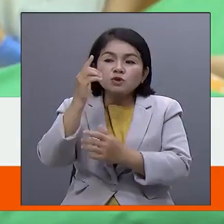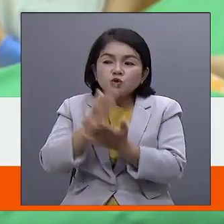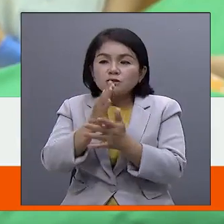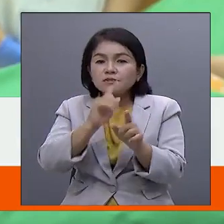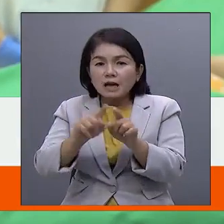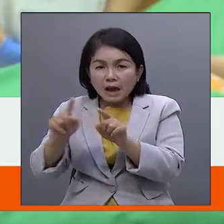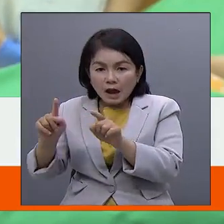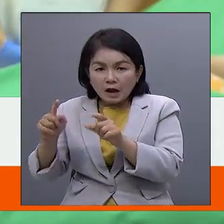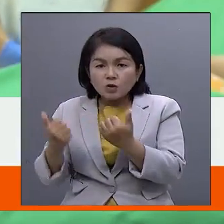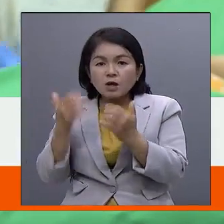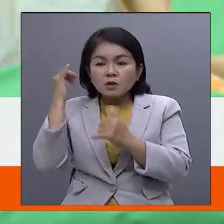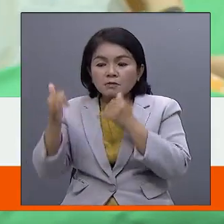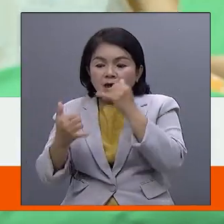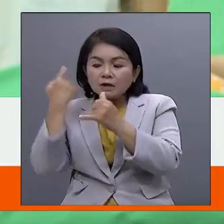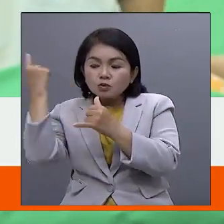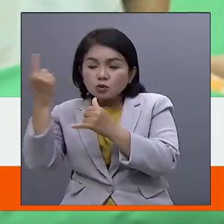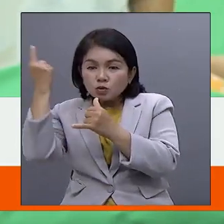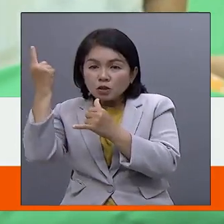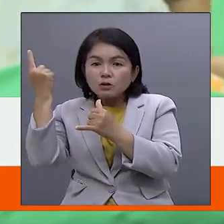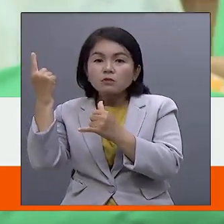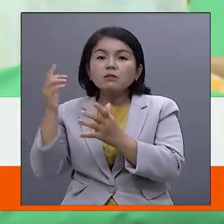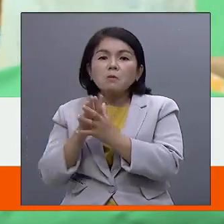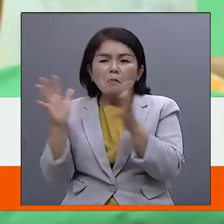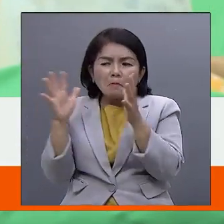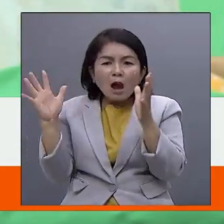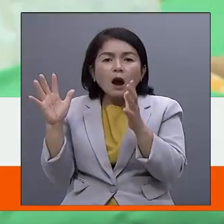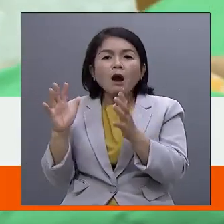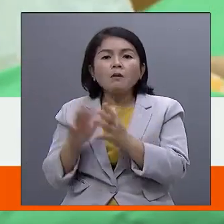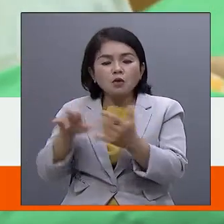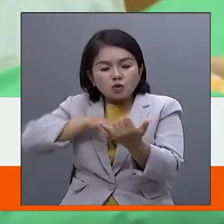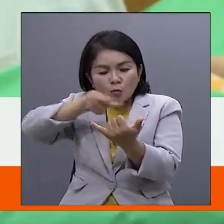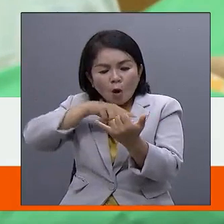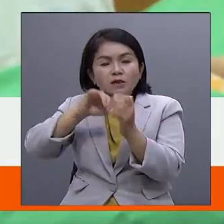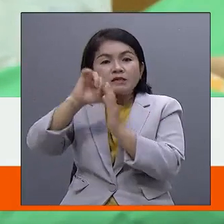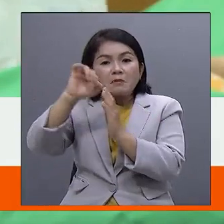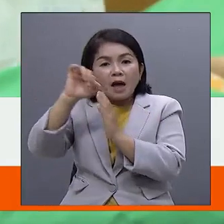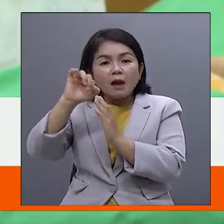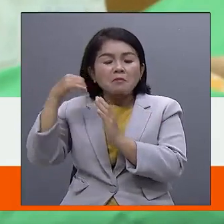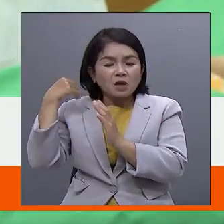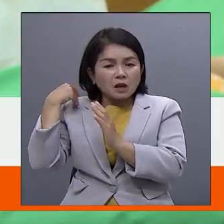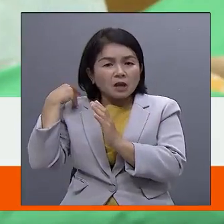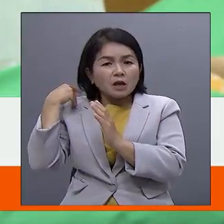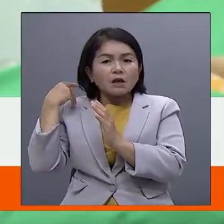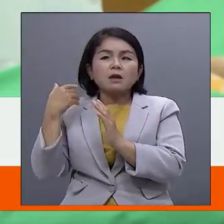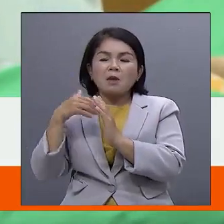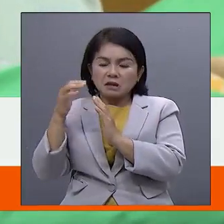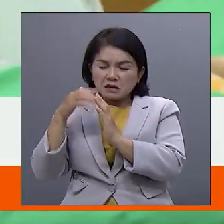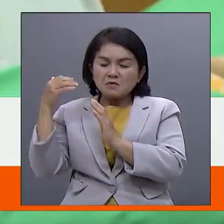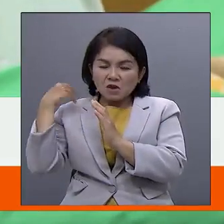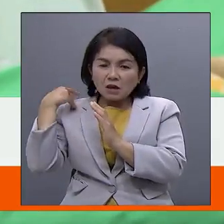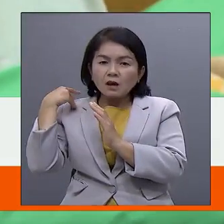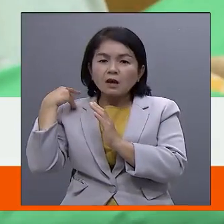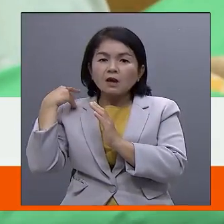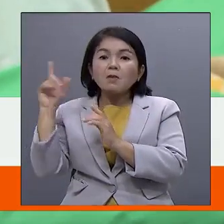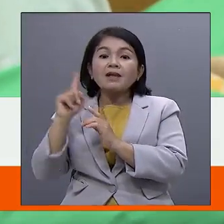งมีนักท่องเที่ยวมาที่เราเนี่ยค่อนข้างเยอะโดยเฉพาะจังหวัดเชียงใหม่แล้วก็ทางภาคเหนือนะก็เป็นแหล่